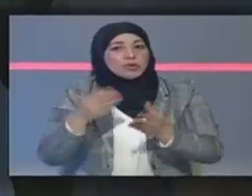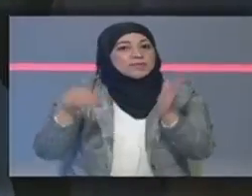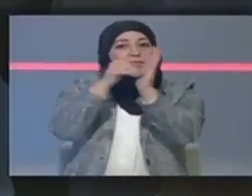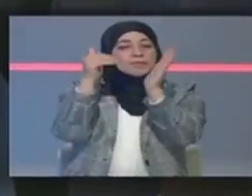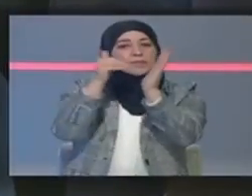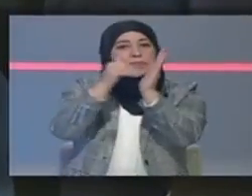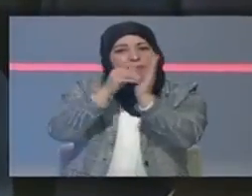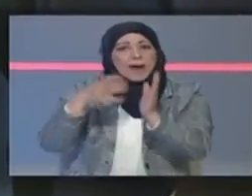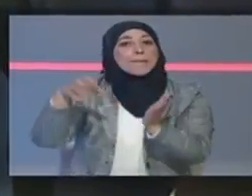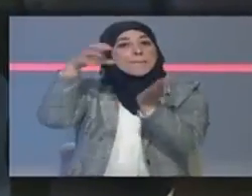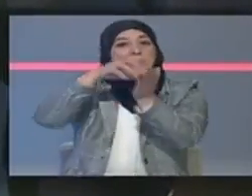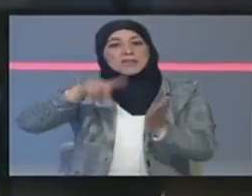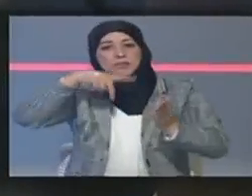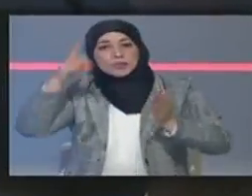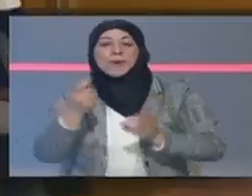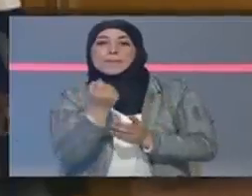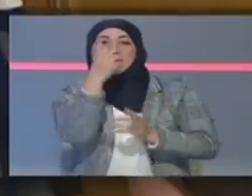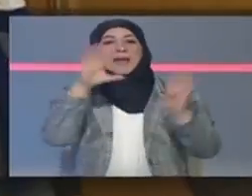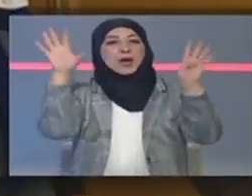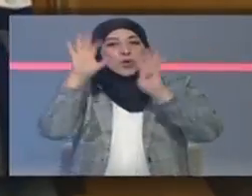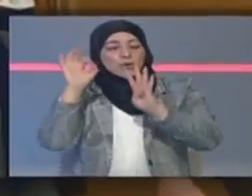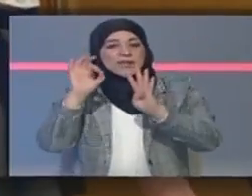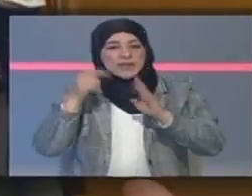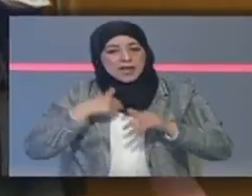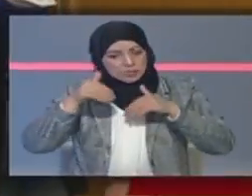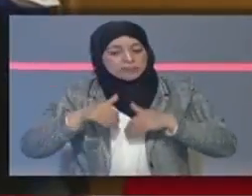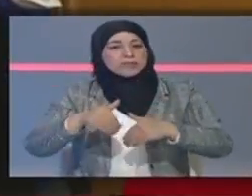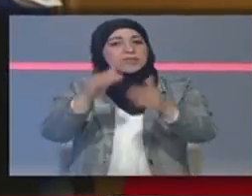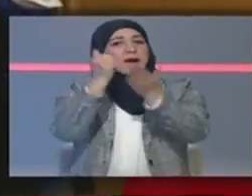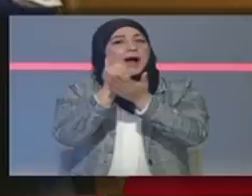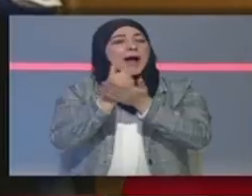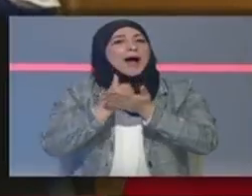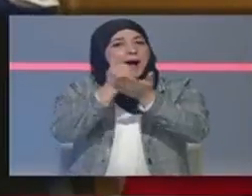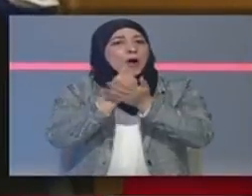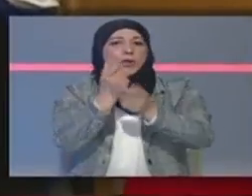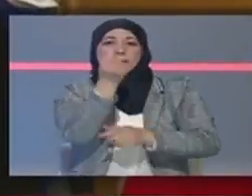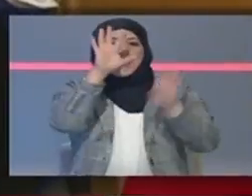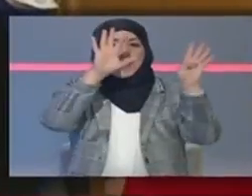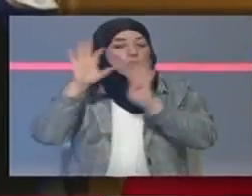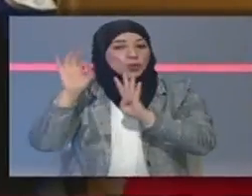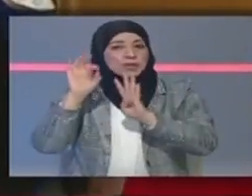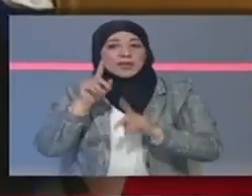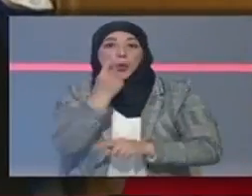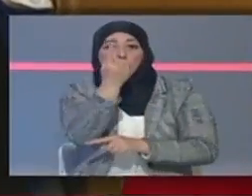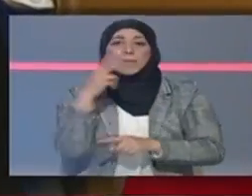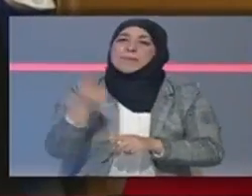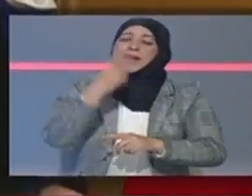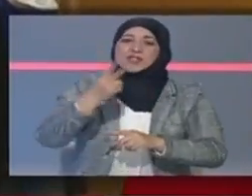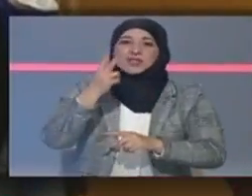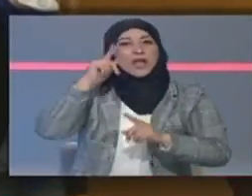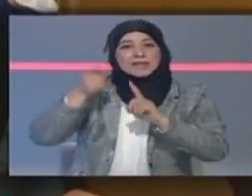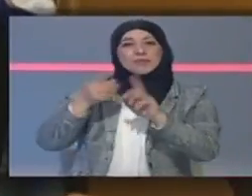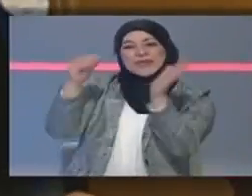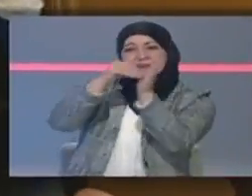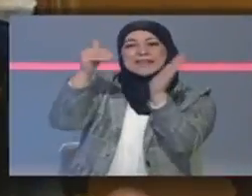تعزيز مركز نداء 190. احنا ماضيين في تعزيز قدرات ال 190، ولكن ال 190 فقط ماهوش، ال 190 ماهوش هو